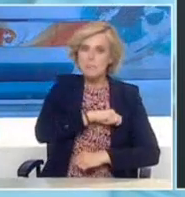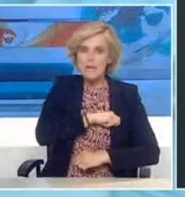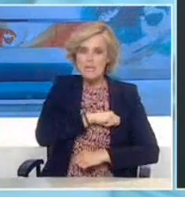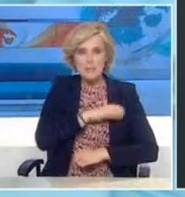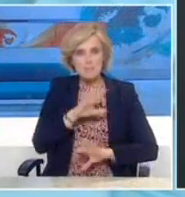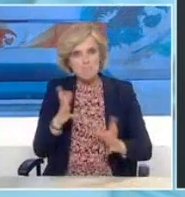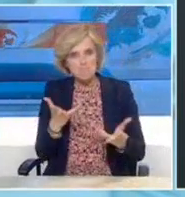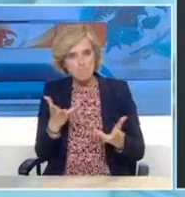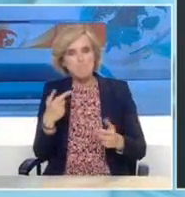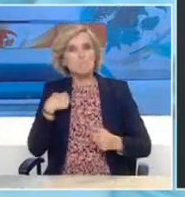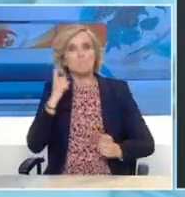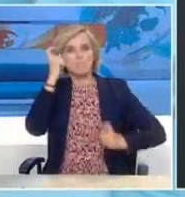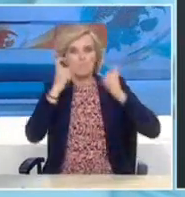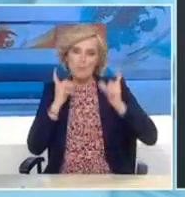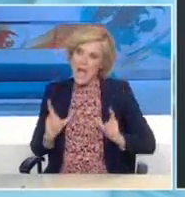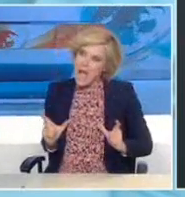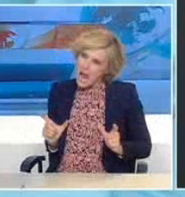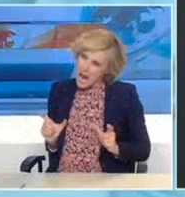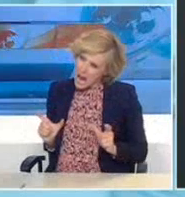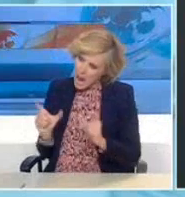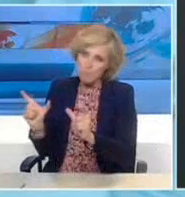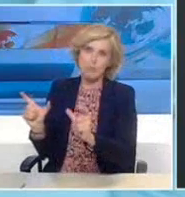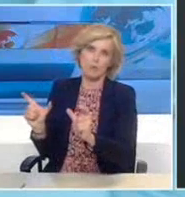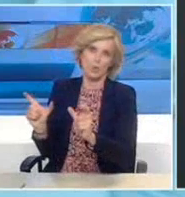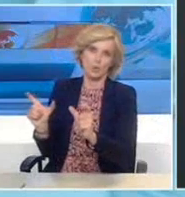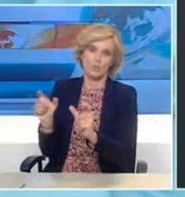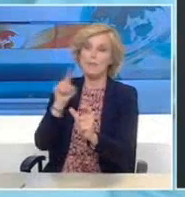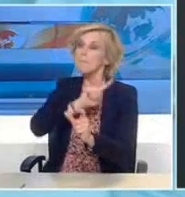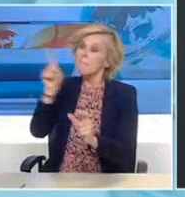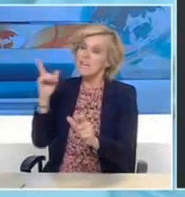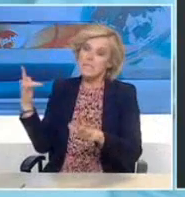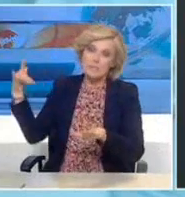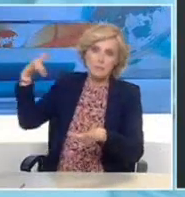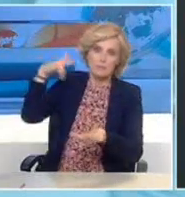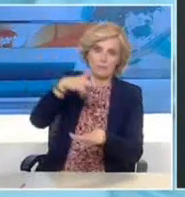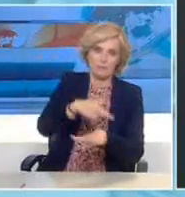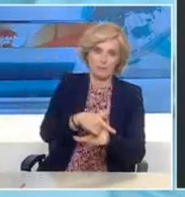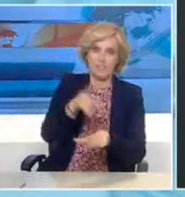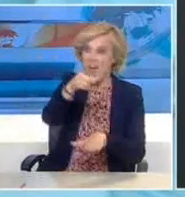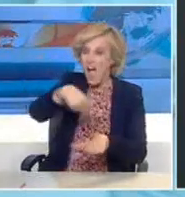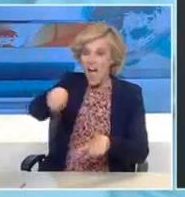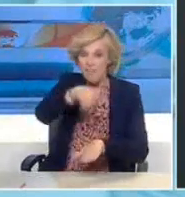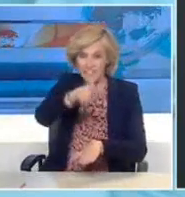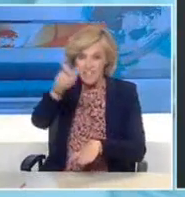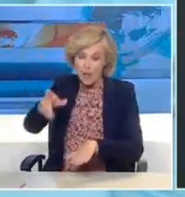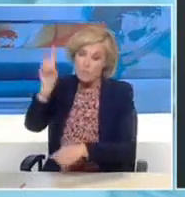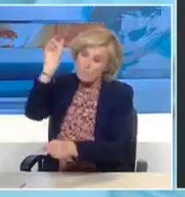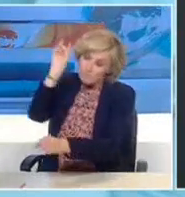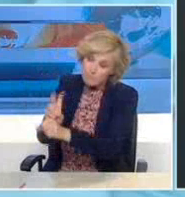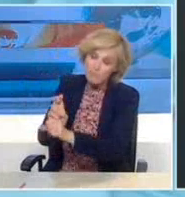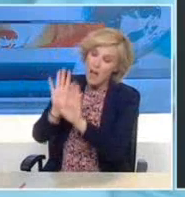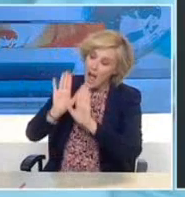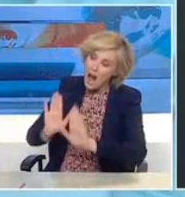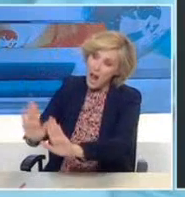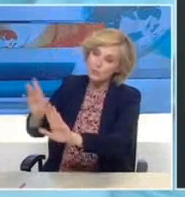Μαδρίτης, προχωρήσαμε στην απομόνωση των συγκεκριμένων επιβατών. Το αποτέλεσμα μετά τους ελέγχους που έγινε